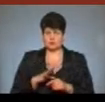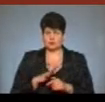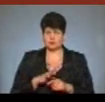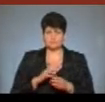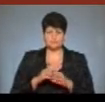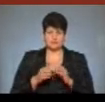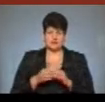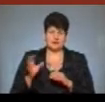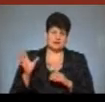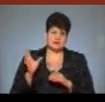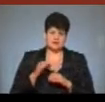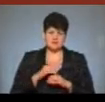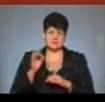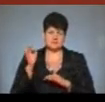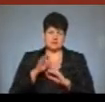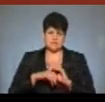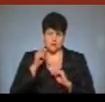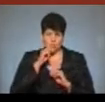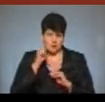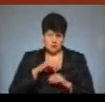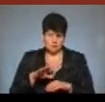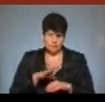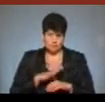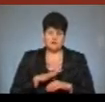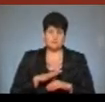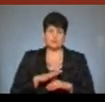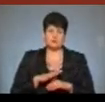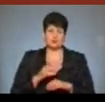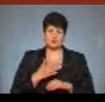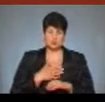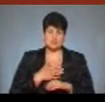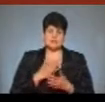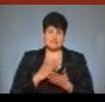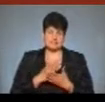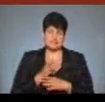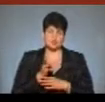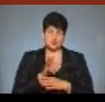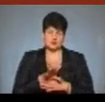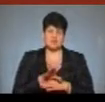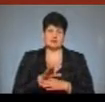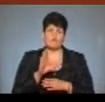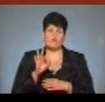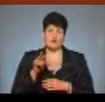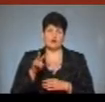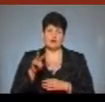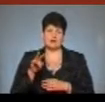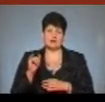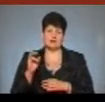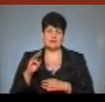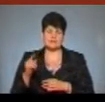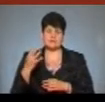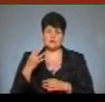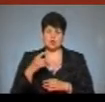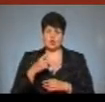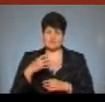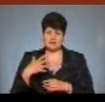негода, а на усій південно-західній Україні, та взагалі у Західній, в нас є сюжет наших колег із Волині, де за 40